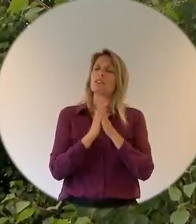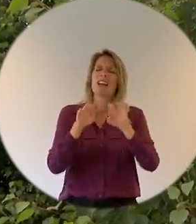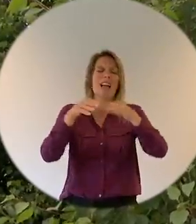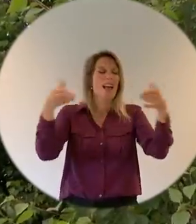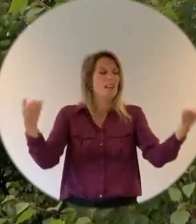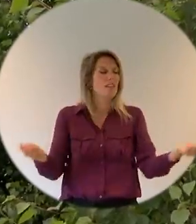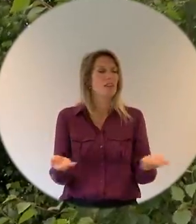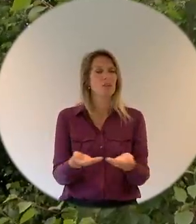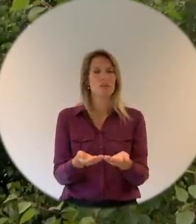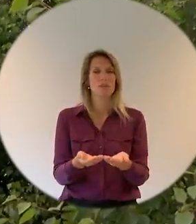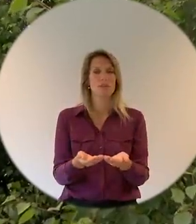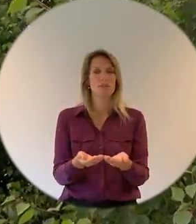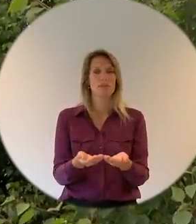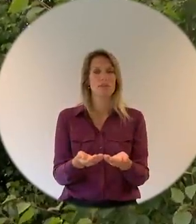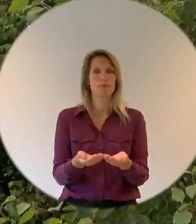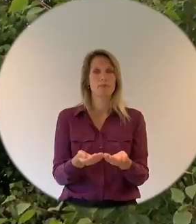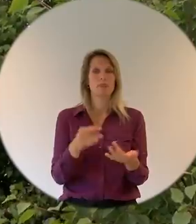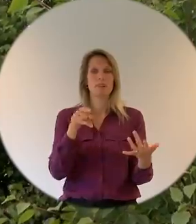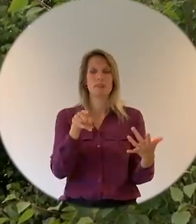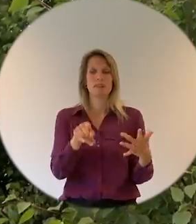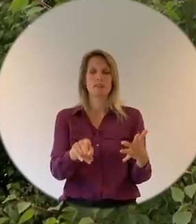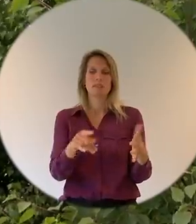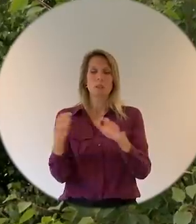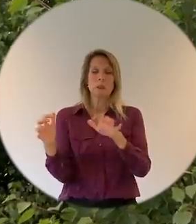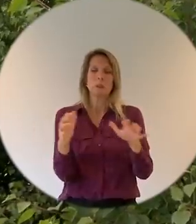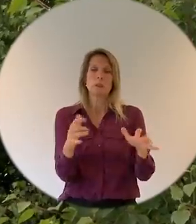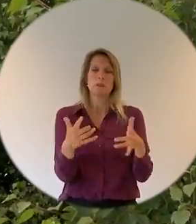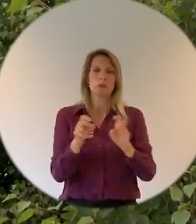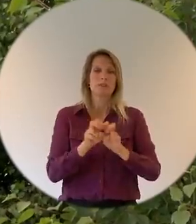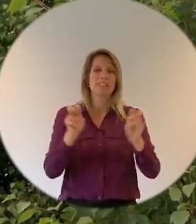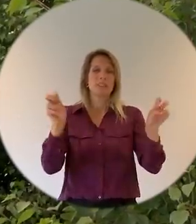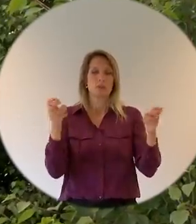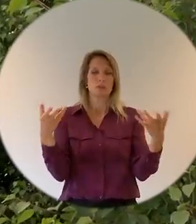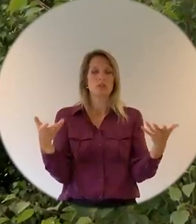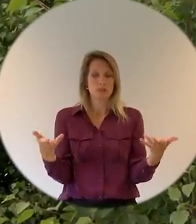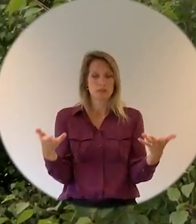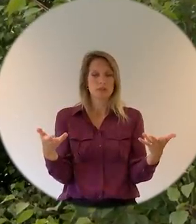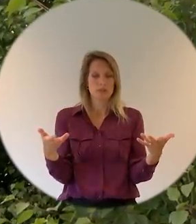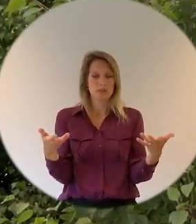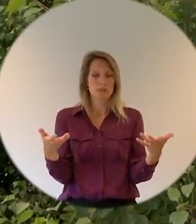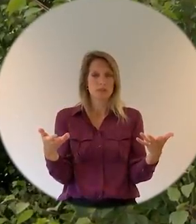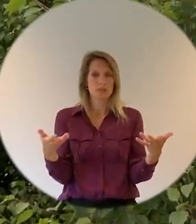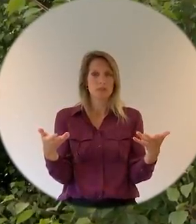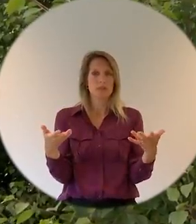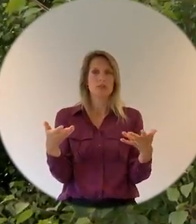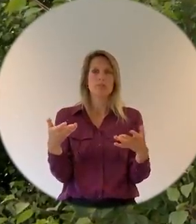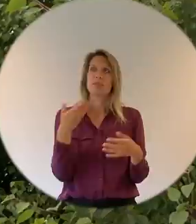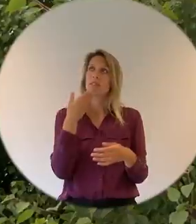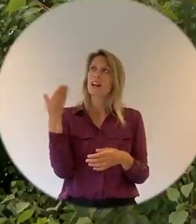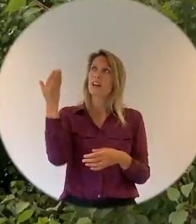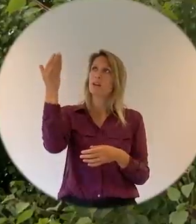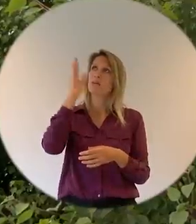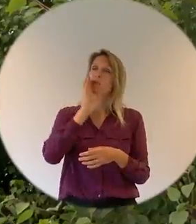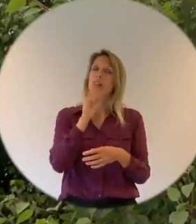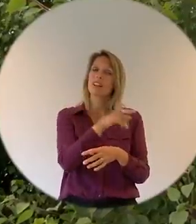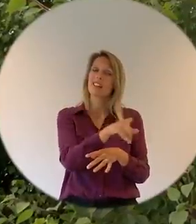in de greep wordt gehouden door een virus. En wij vragen u, wilt u aan hen die beslissingen hebben te nemen, hoe we